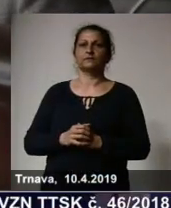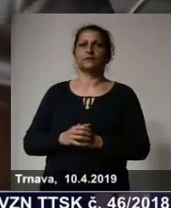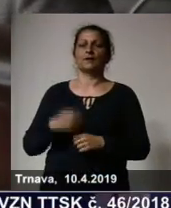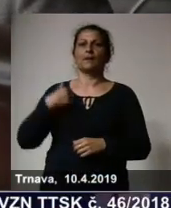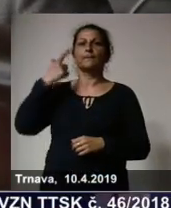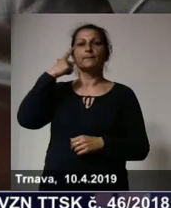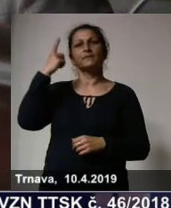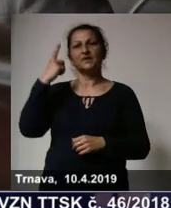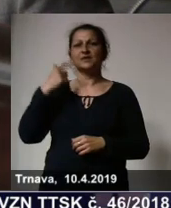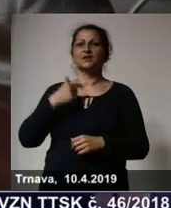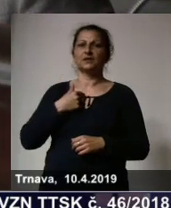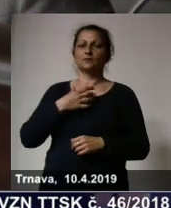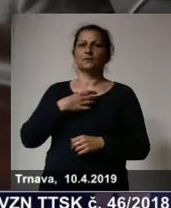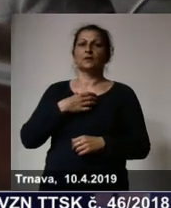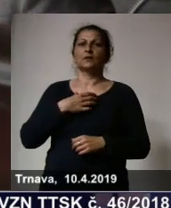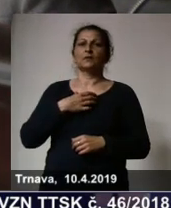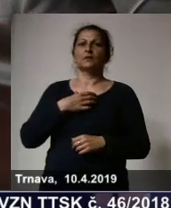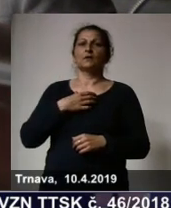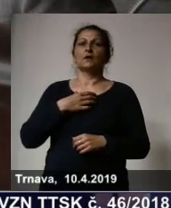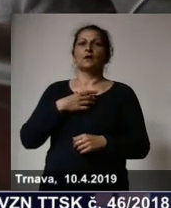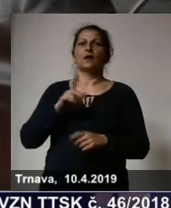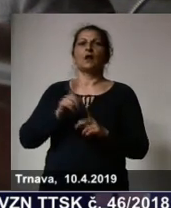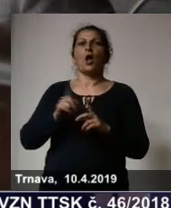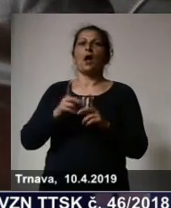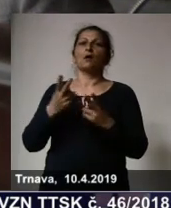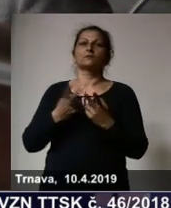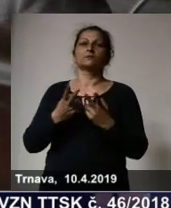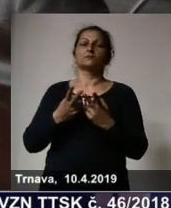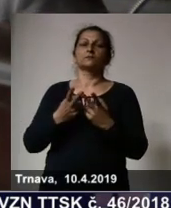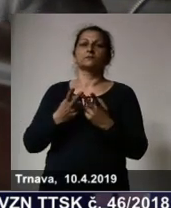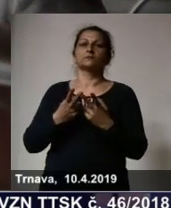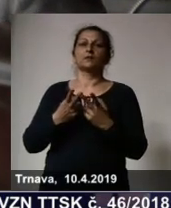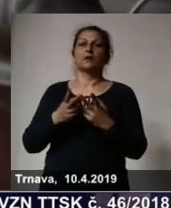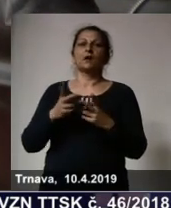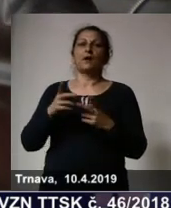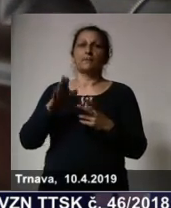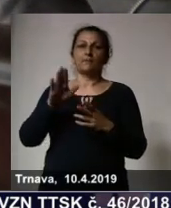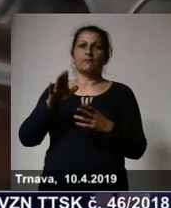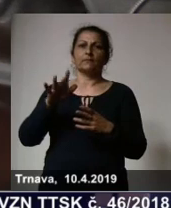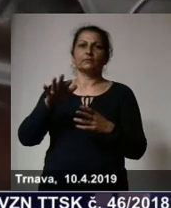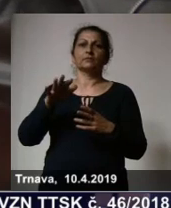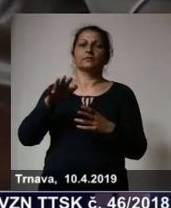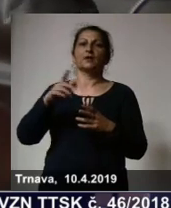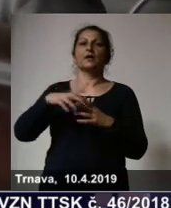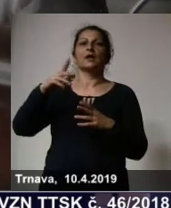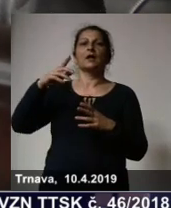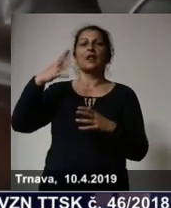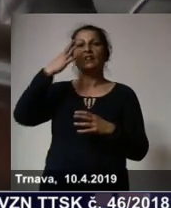Myslím, že len na osvetlenie, myslím, že tam bola návrh na zníženie celkovej